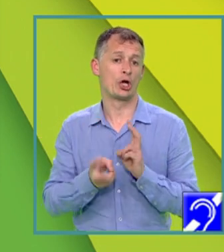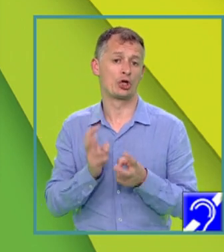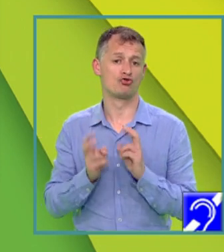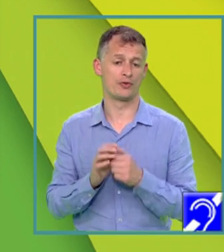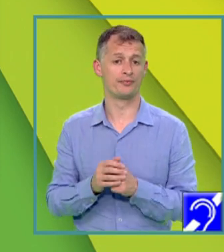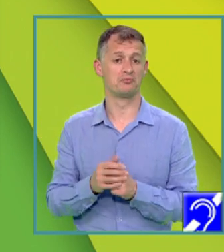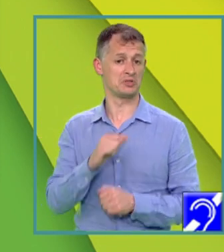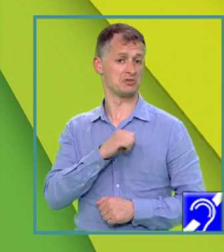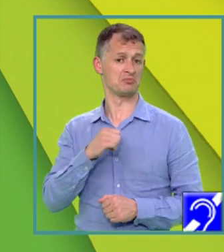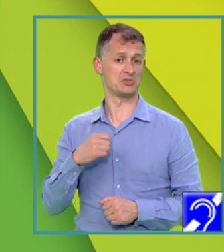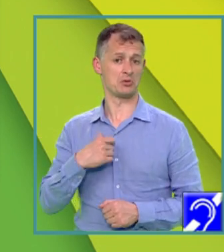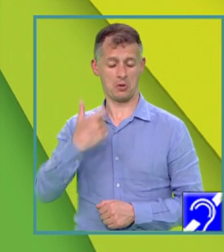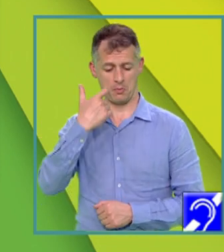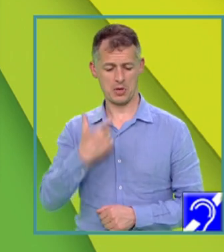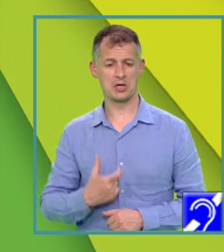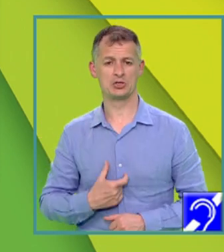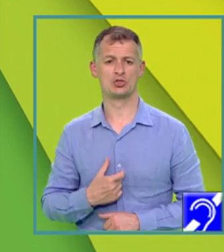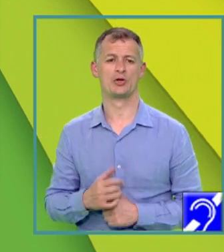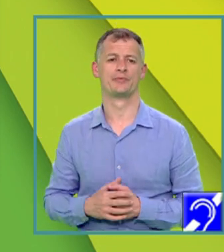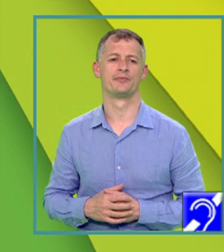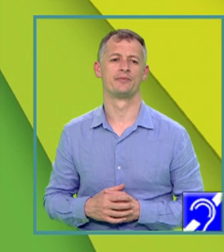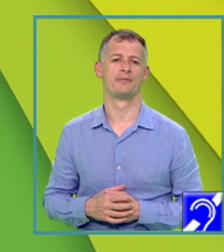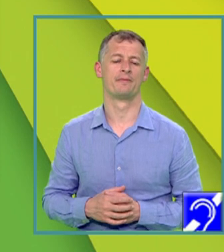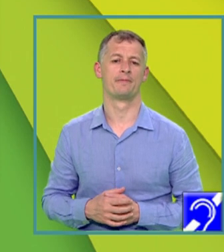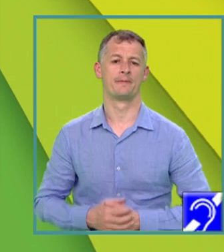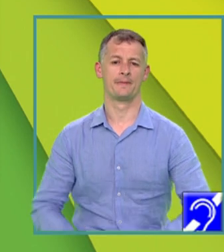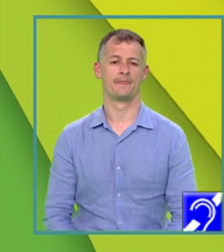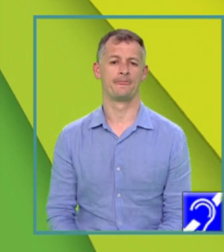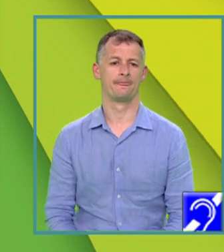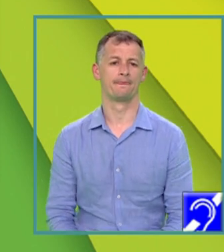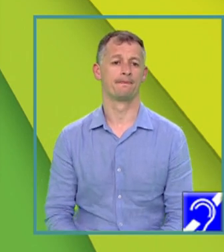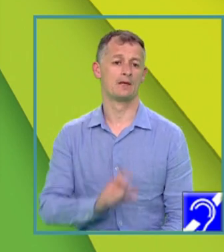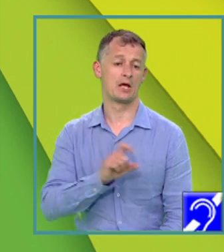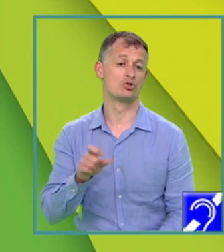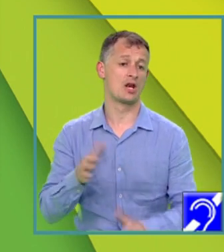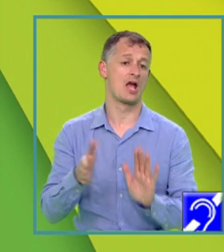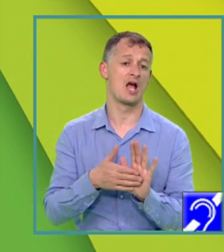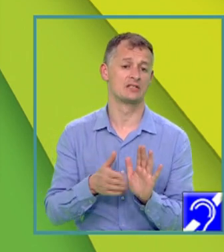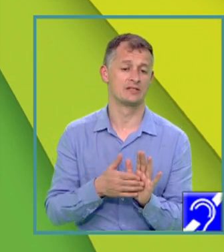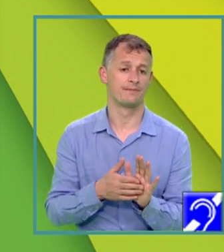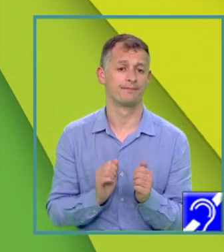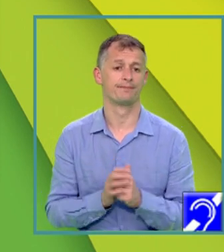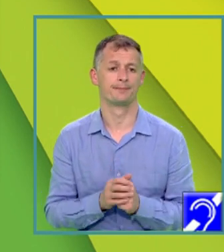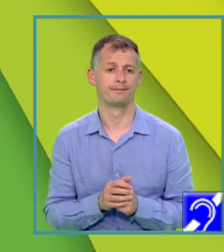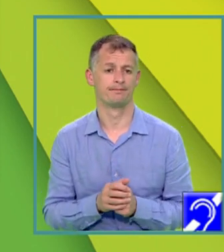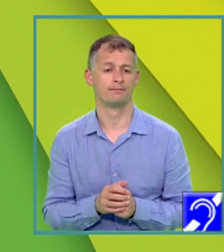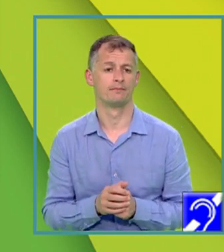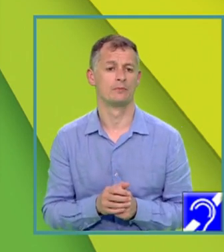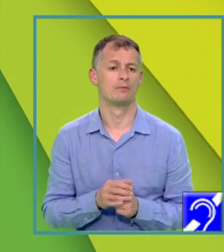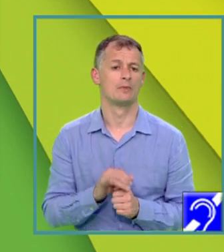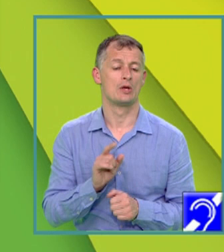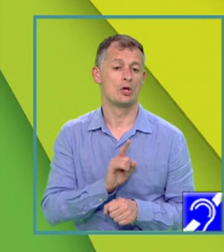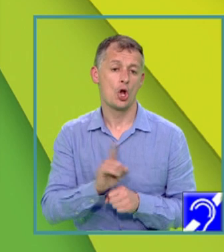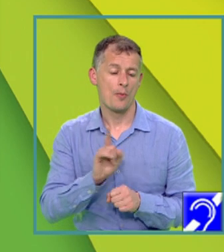și este generat acest aspect din cauza unor cauze, atât obiective cât și subiective. Obiective, putem